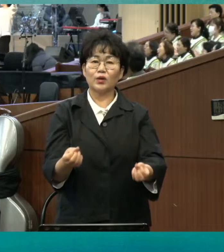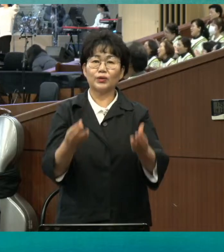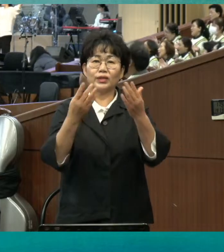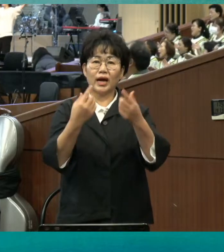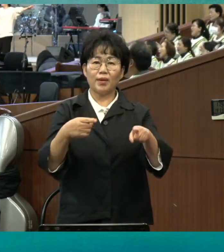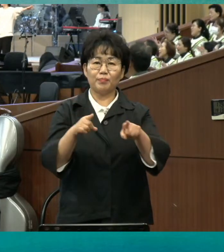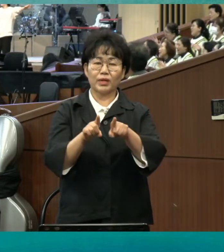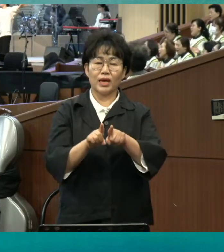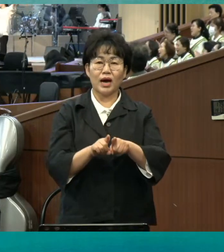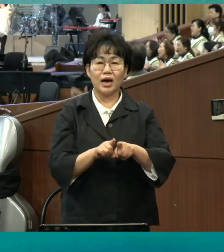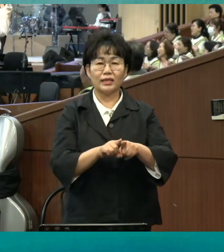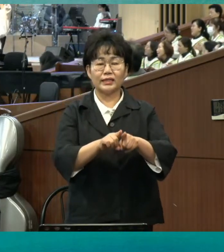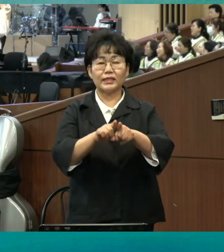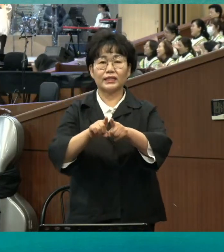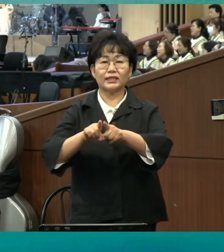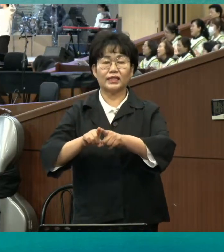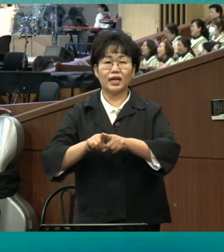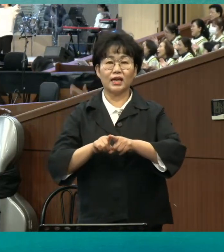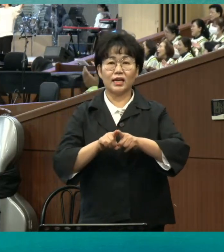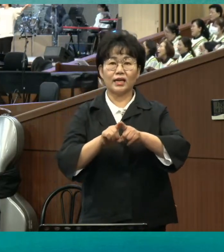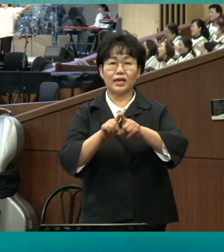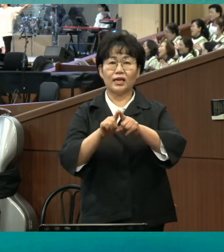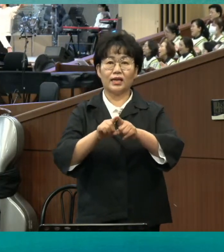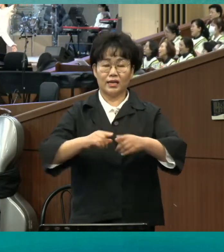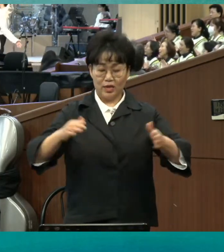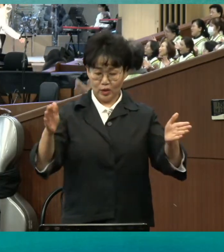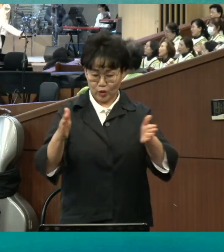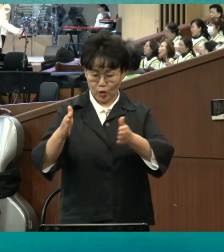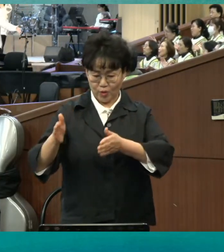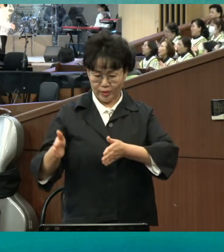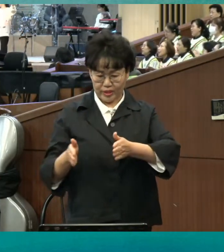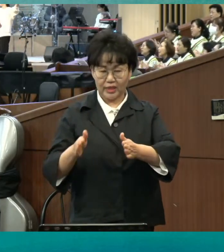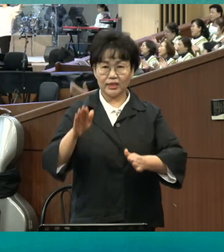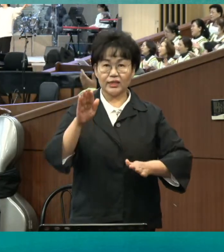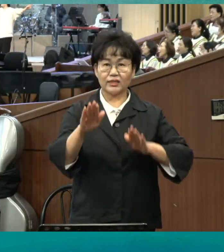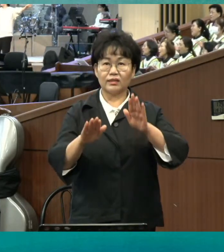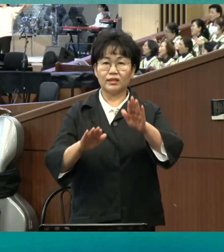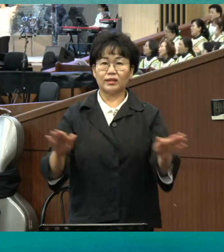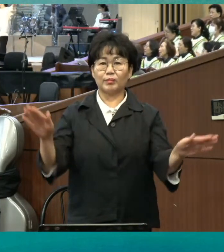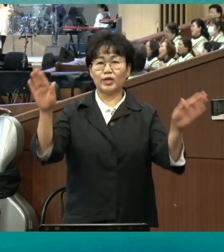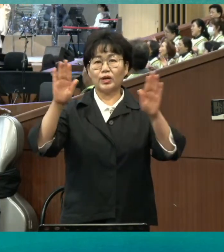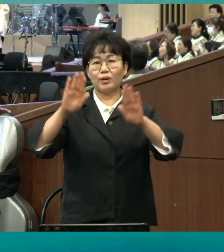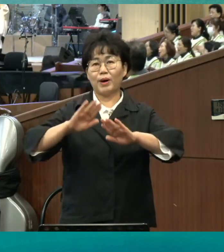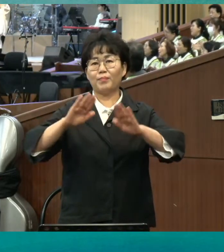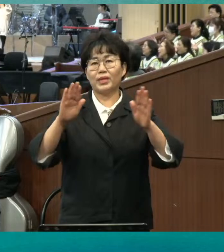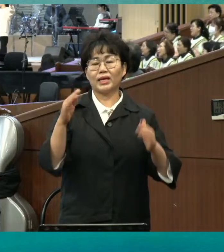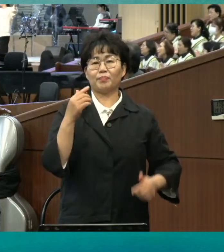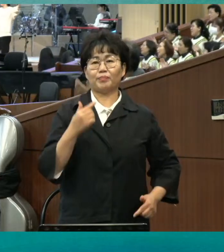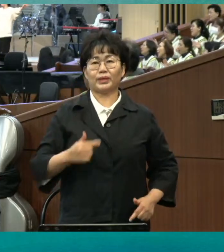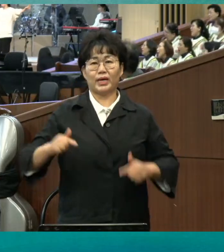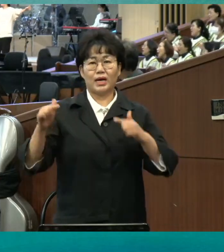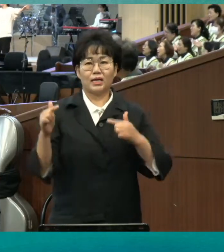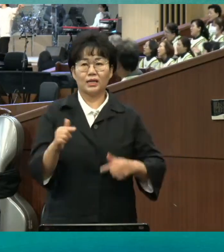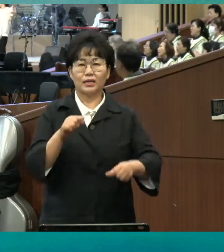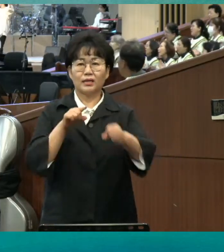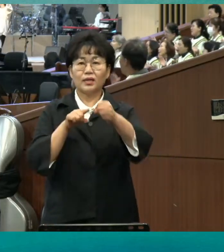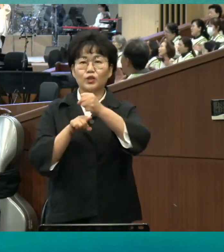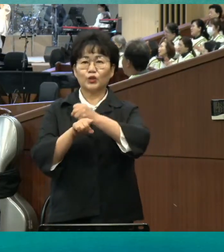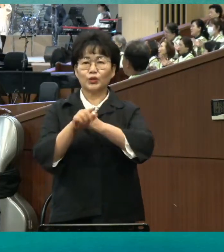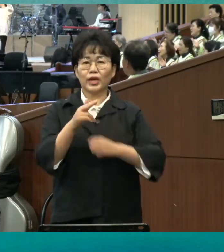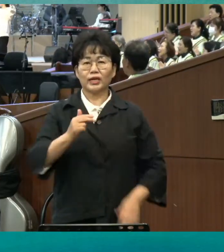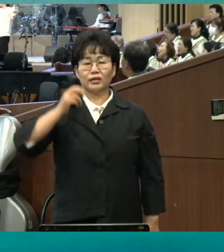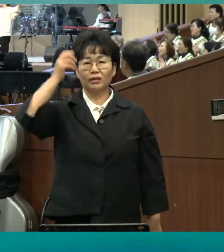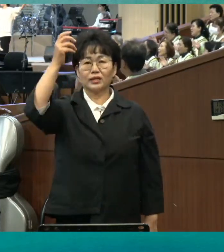할렐루야 함께 하시네. 좁은 길을 걸으며 밤낮 기뻐하는 것